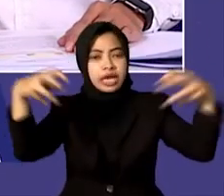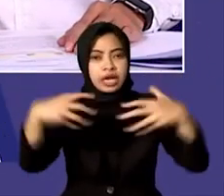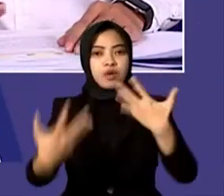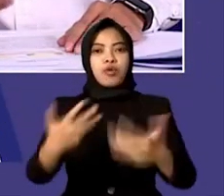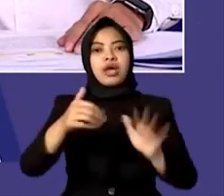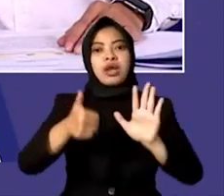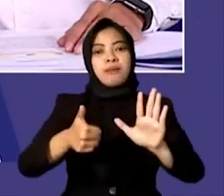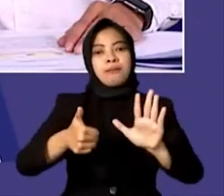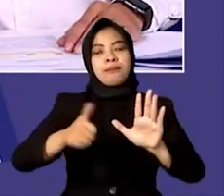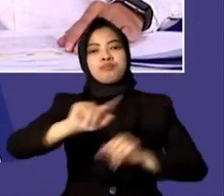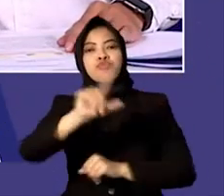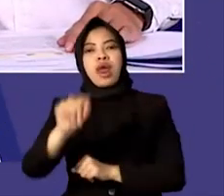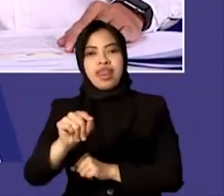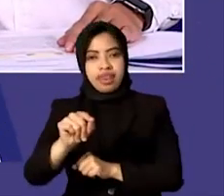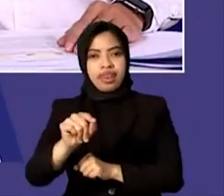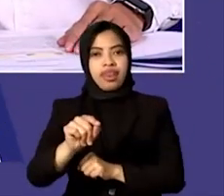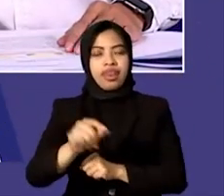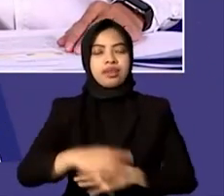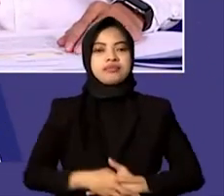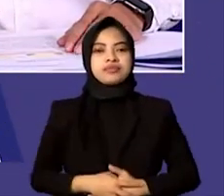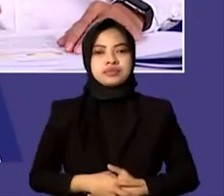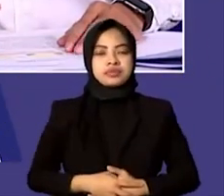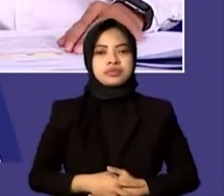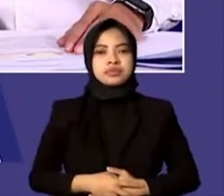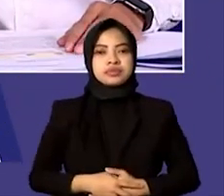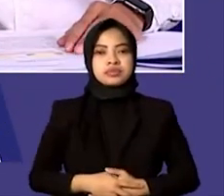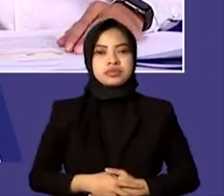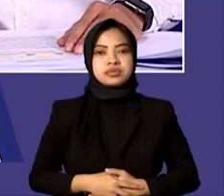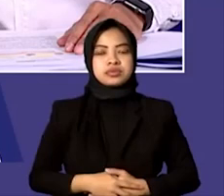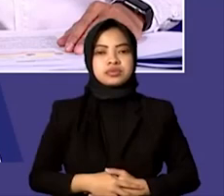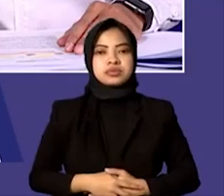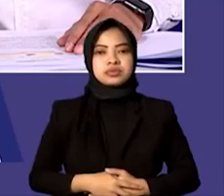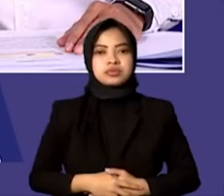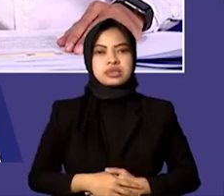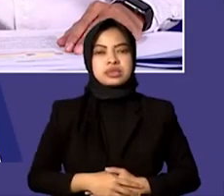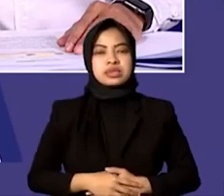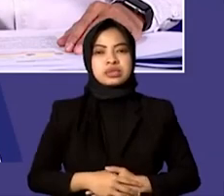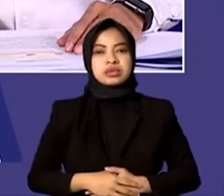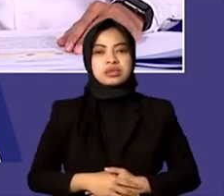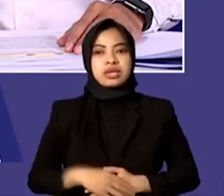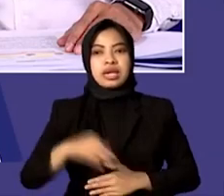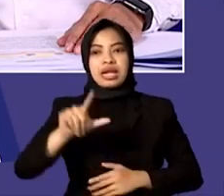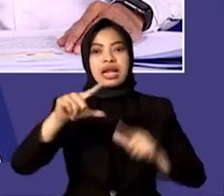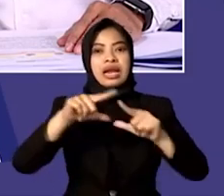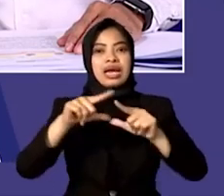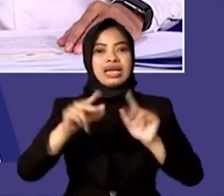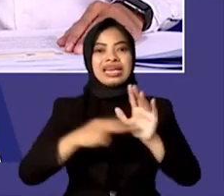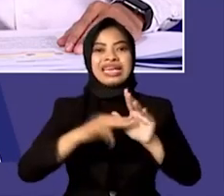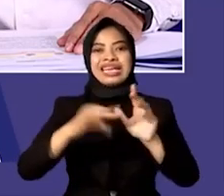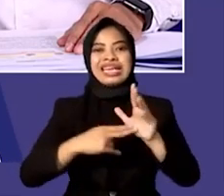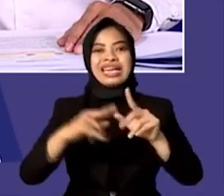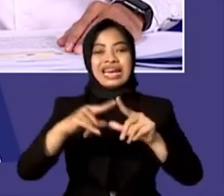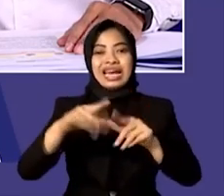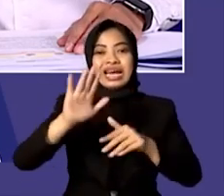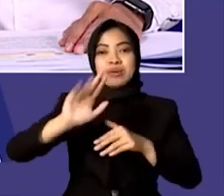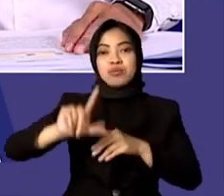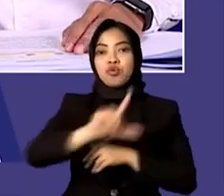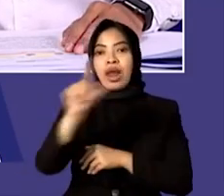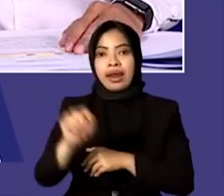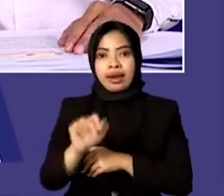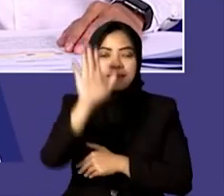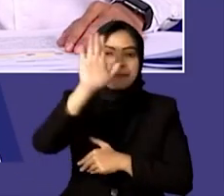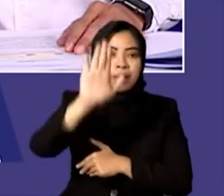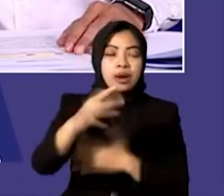selama enam bulan kedepan pengaruh dari fenomena alam Lanina pada bulan-bulan kedepan